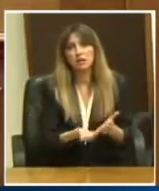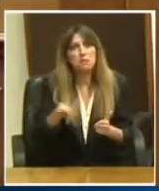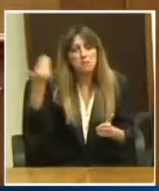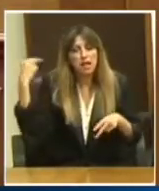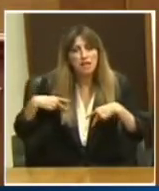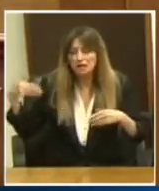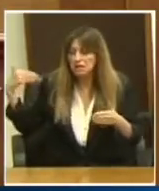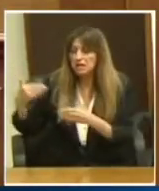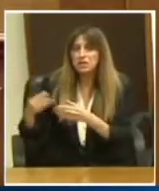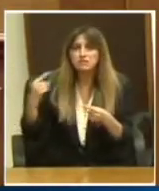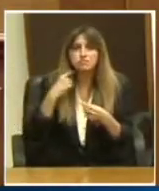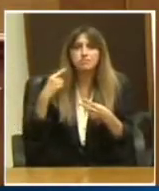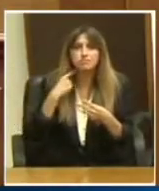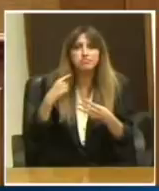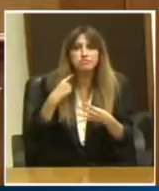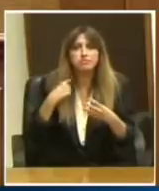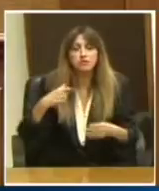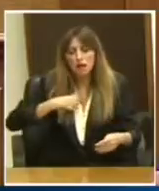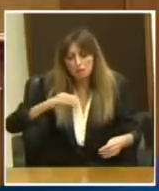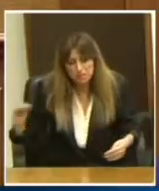αποπειράθηκαν και απέτυχαν.